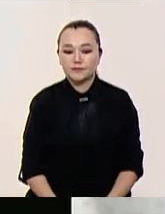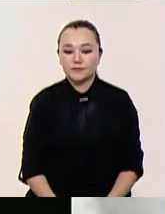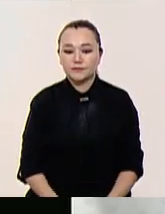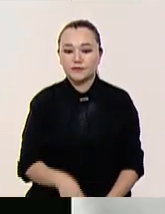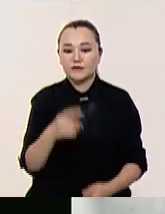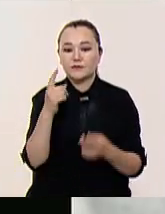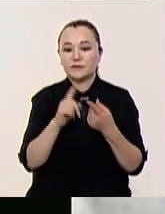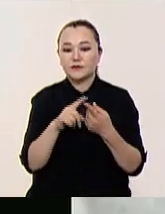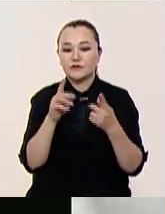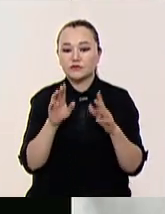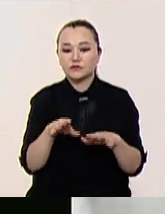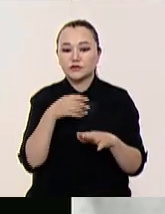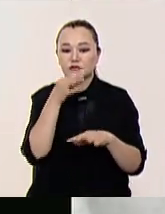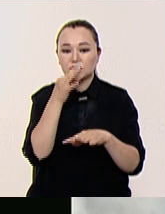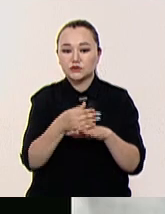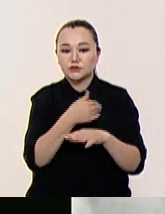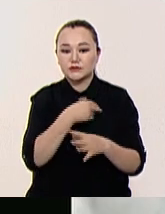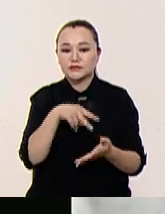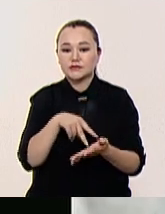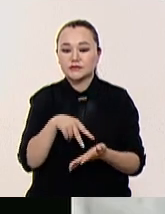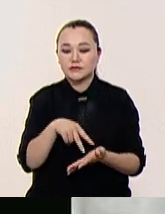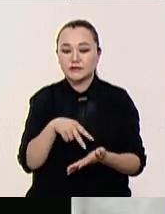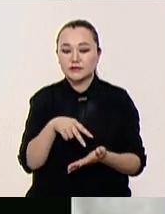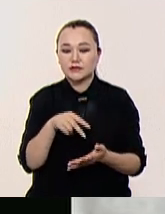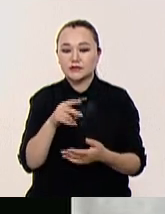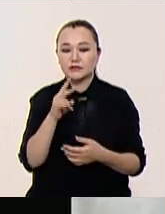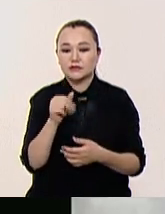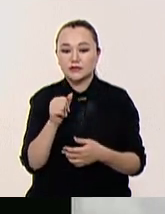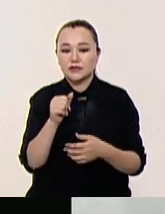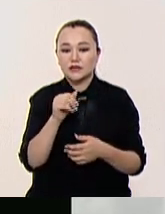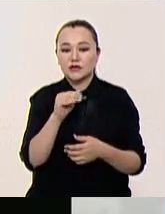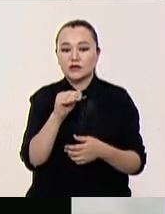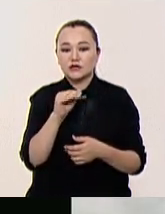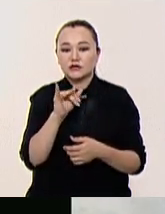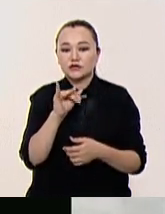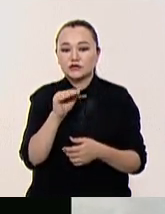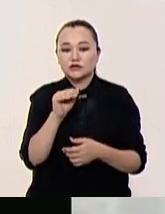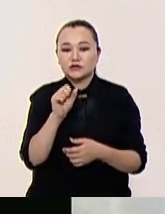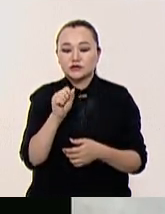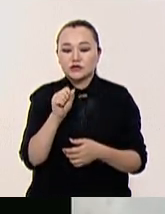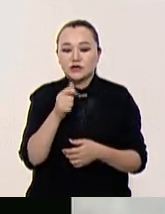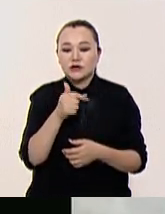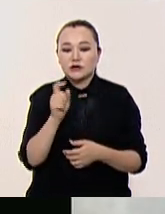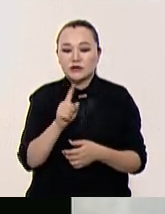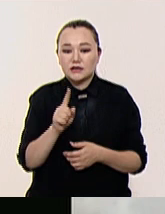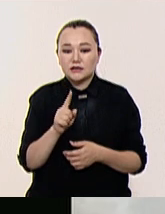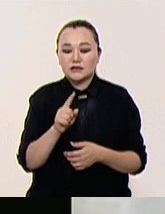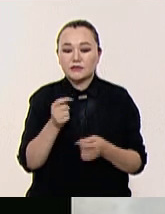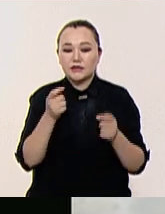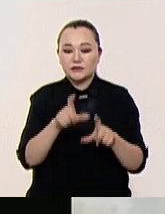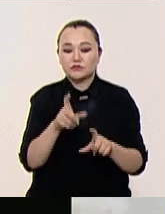Ну, во-первых, скажу то, что цены на сжиженный нефтяной газ